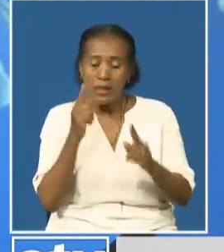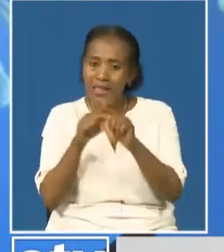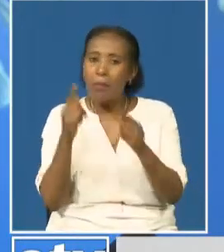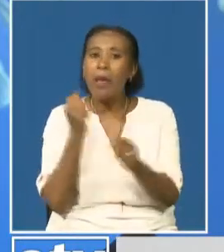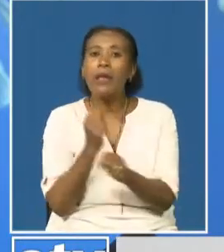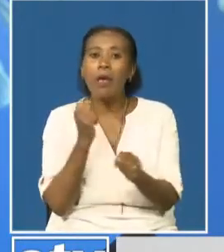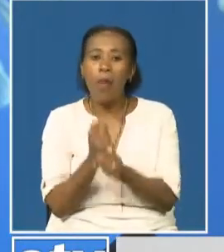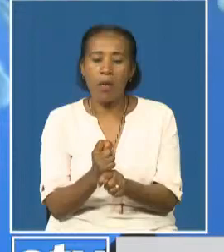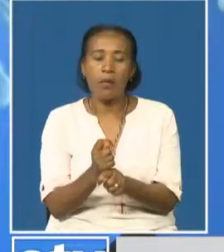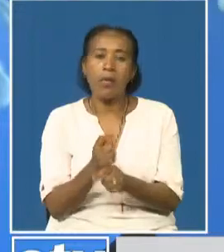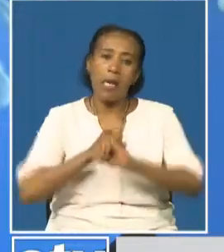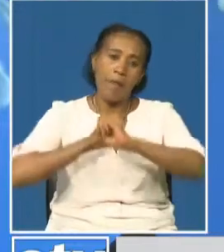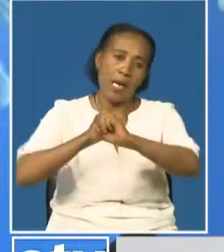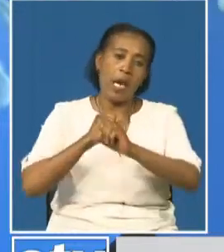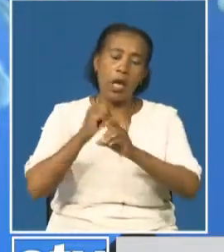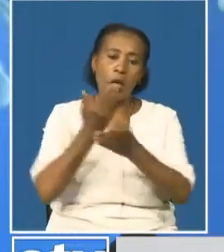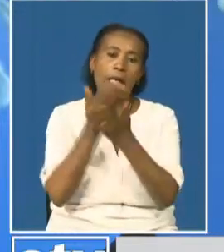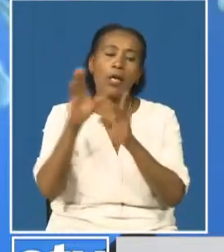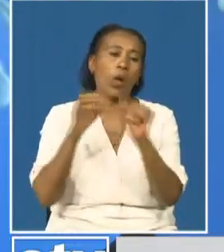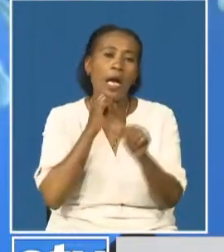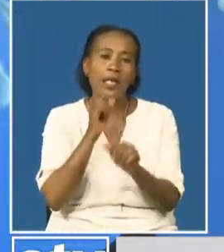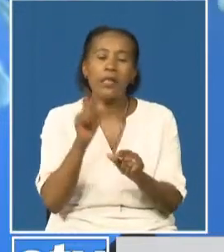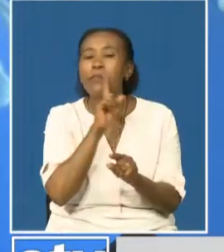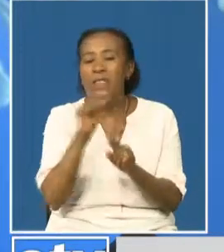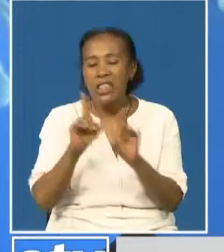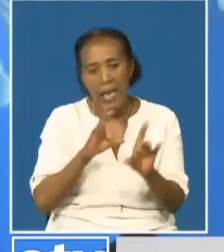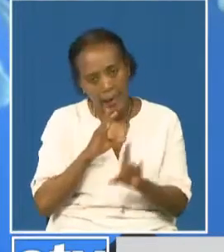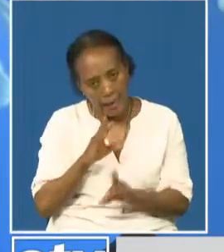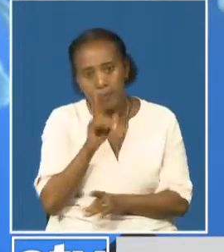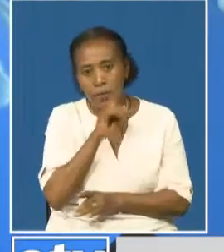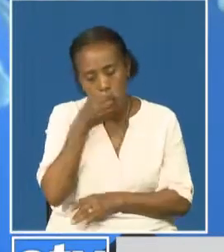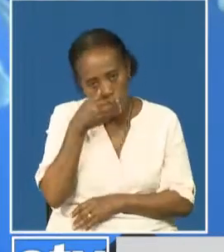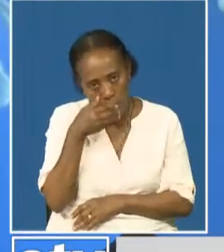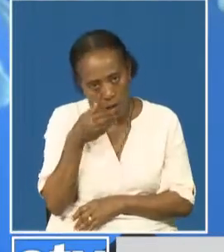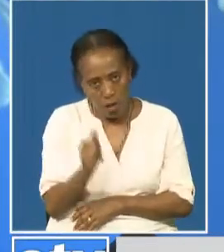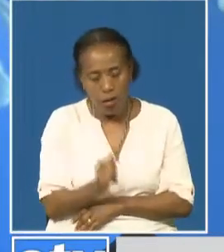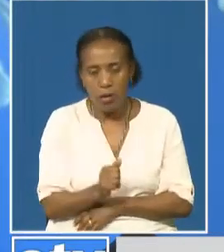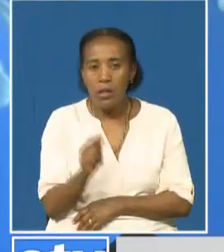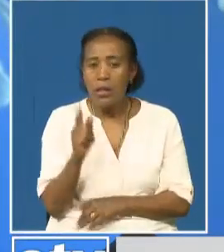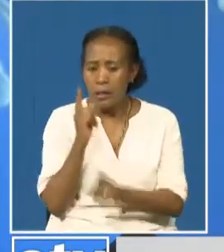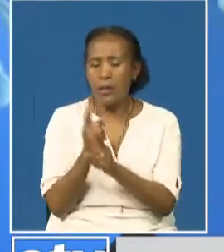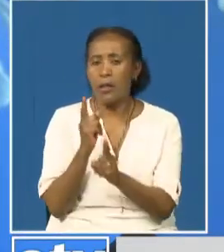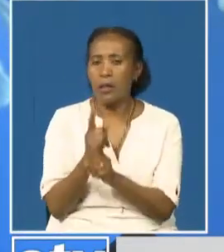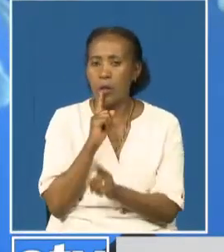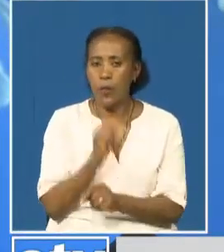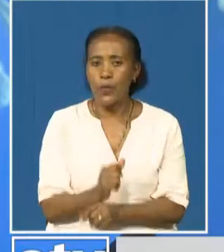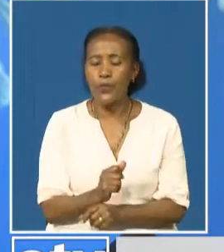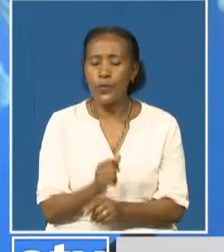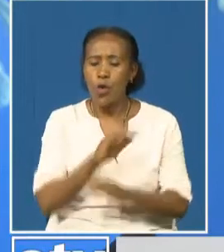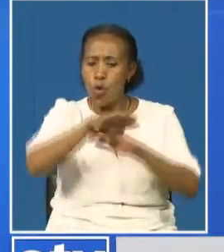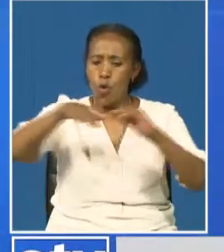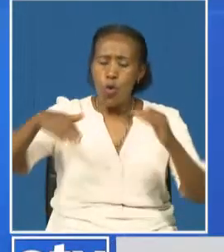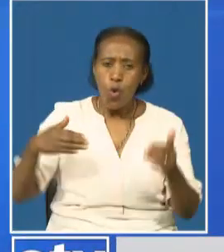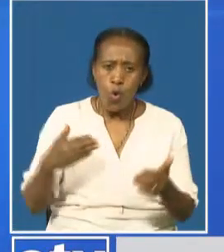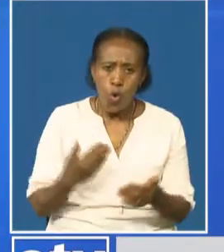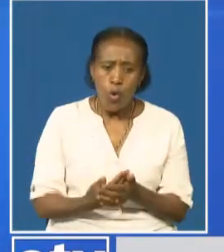በተግባር የመከላከያ ነገሩን ያደረጉት አይደለምና ምን ይደረጋ አማራጩ ምን ይሆን ነው ልክ ነው